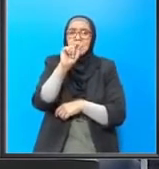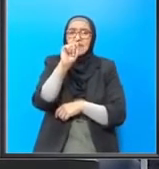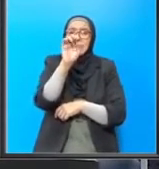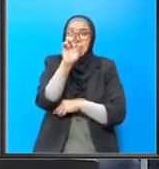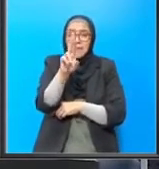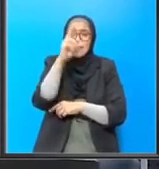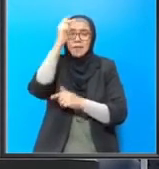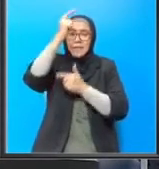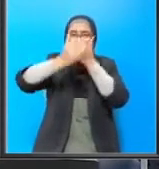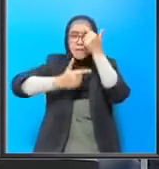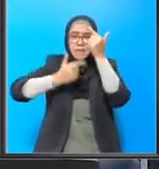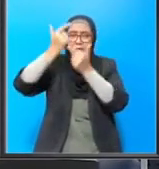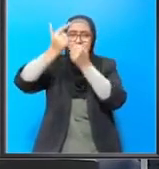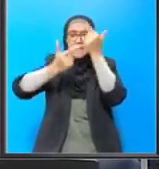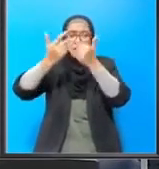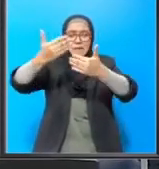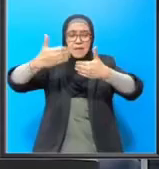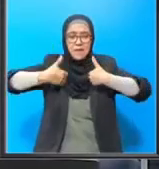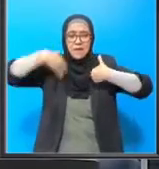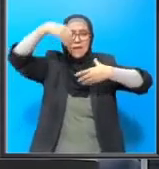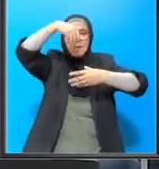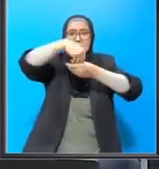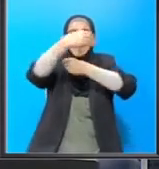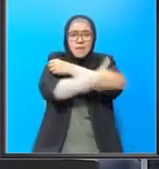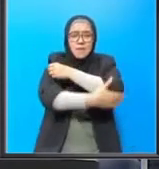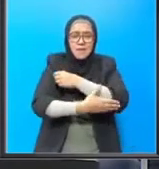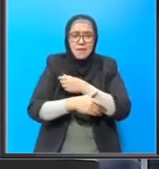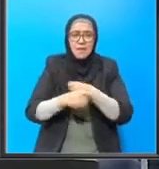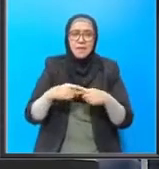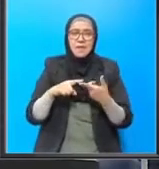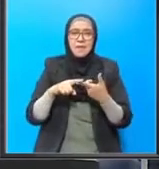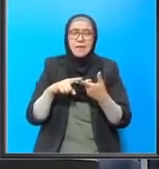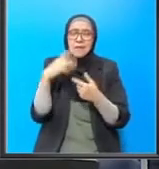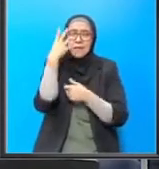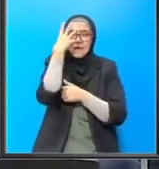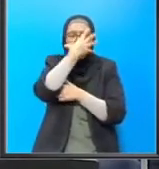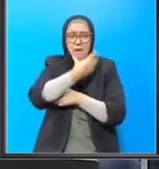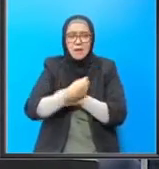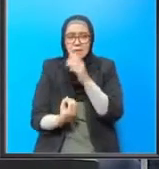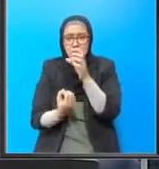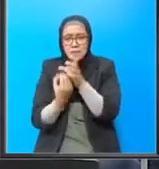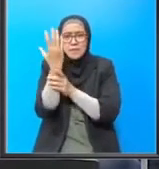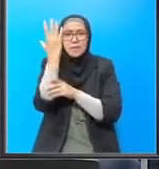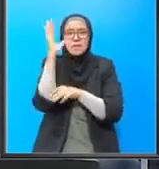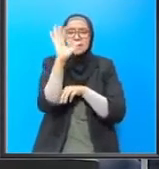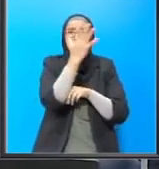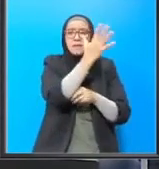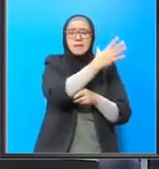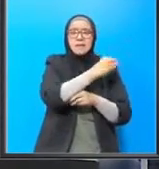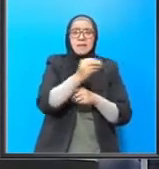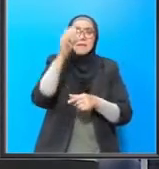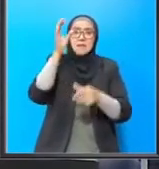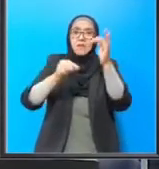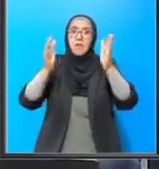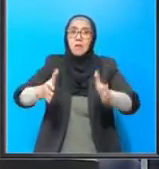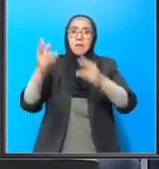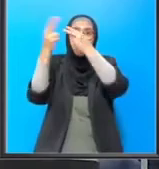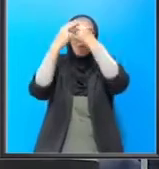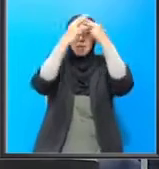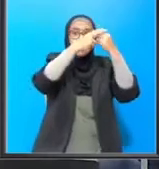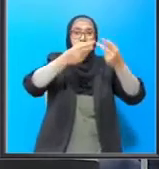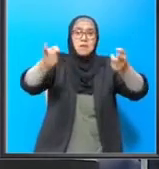pelancongan yang ada dalam negara kita keindahan tumbuh-tumbuhan yang kalau orang Arab datang ke Malaysia